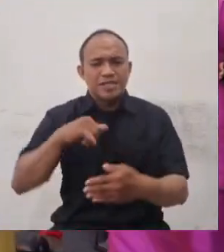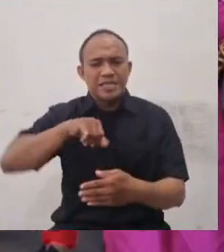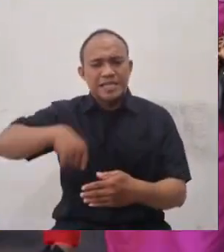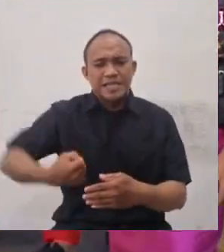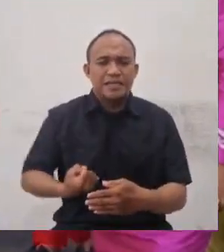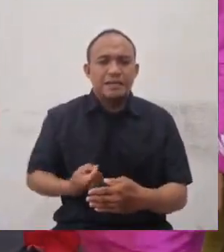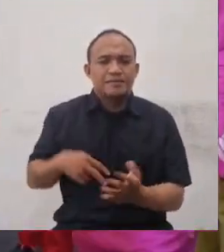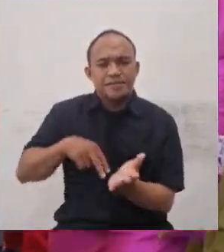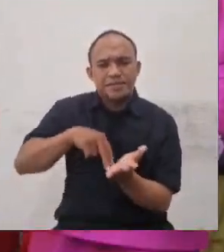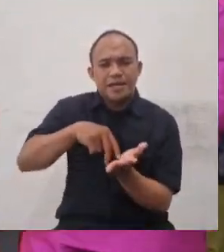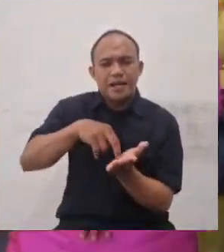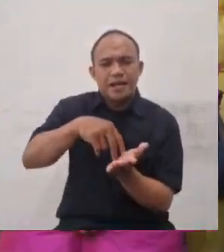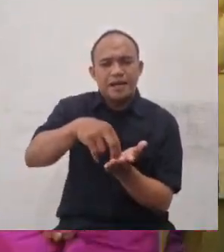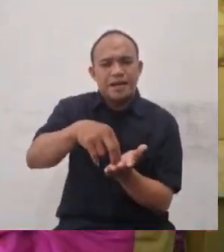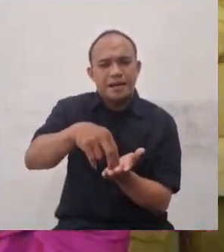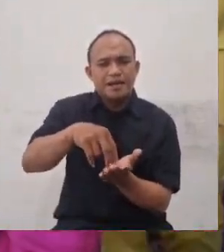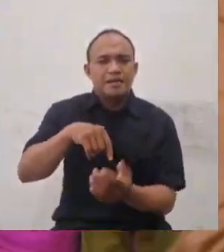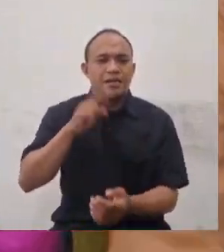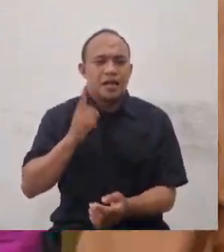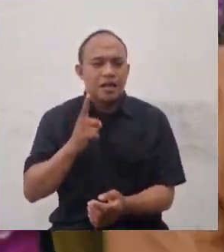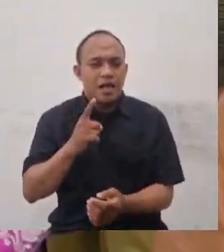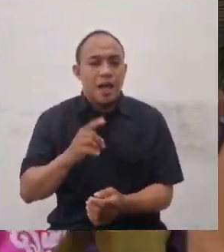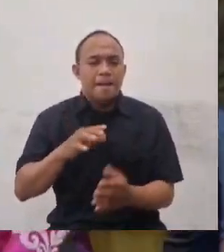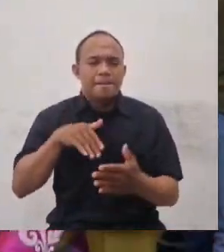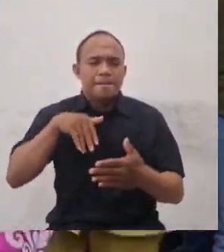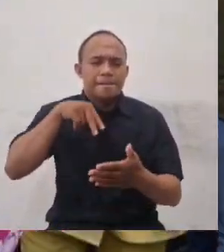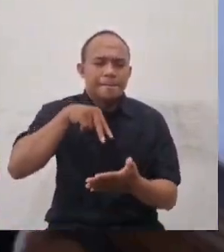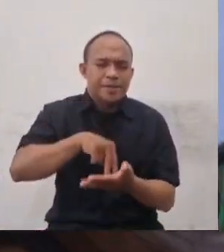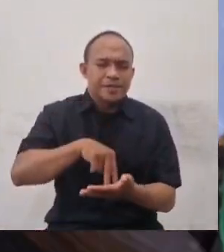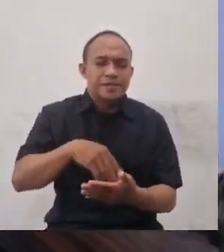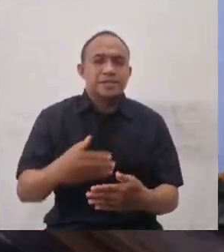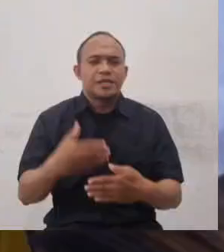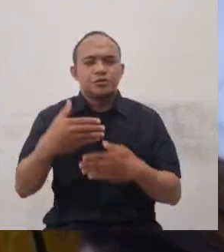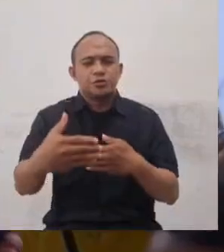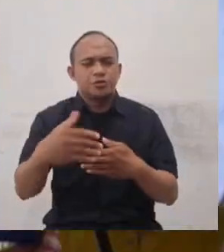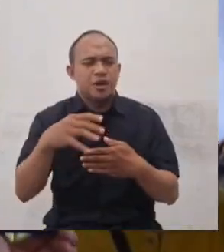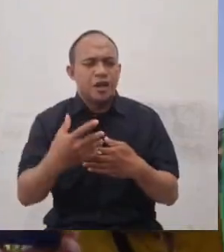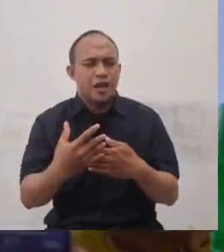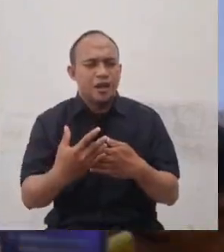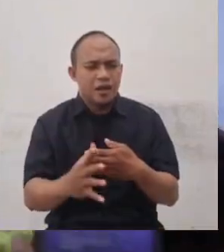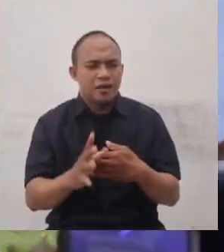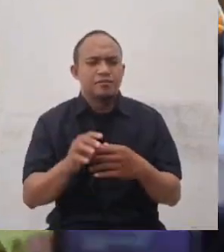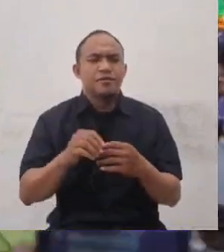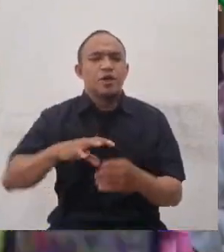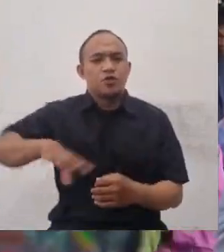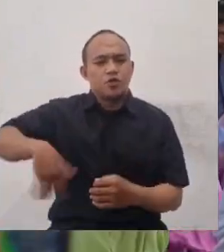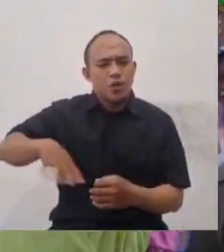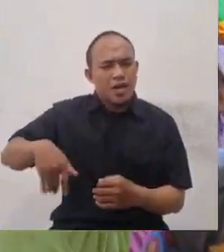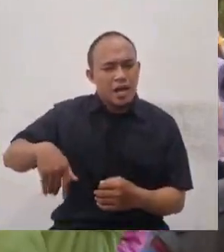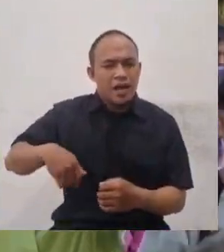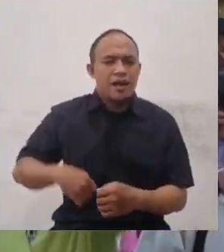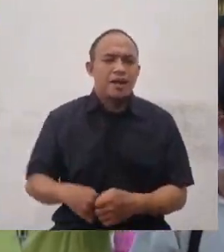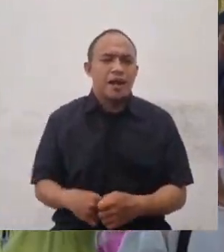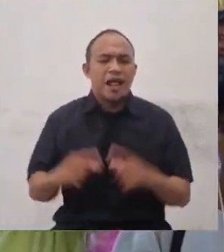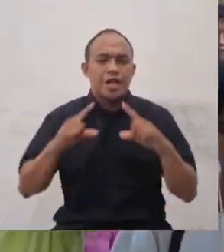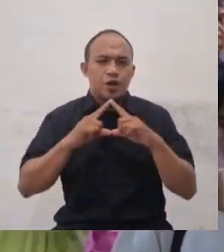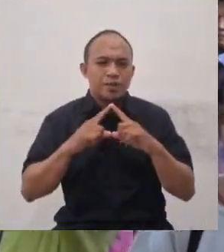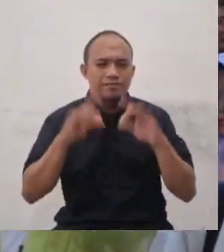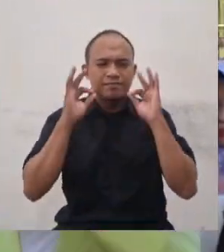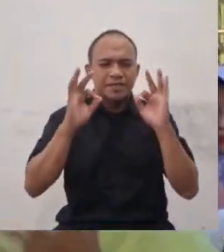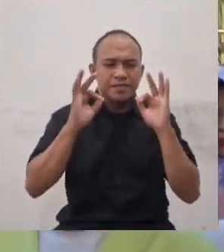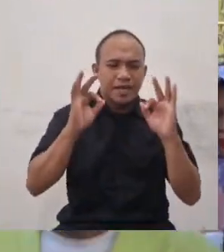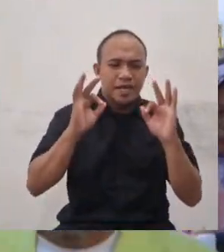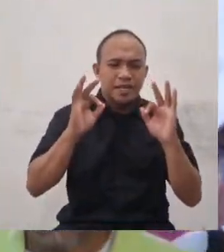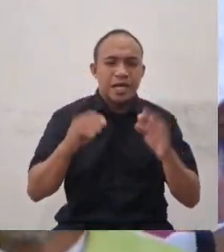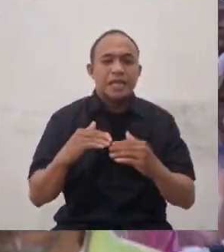Tolungo, Marten dan istri juga menjalani upacara pelepasan yang dilakukan oleh Ikatan Keluarga Alumni